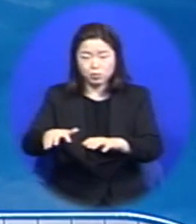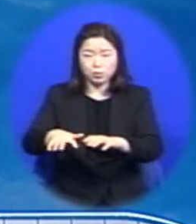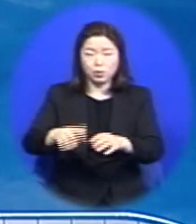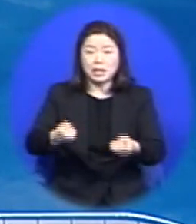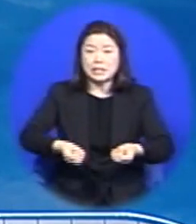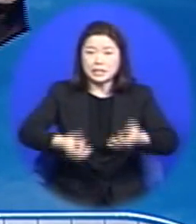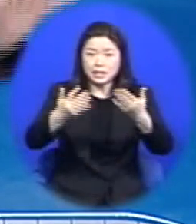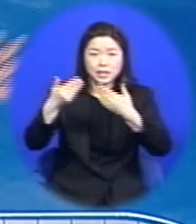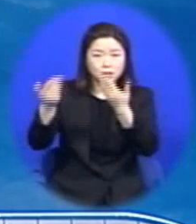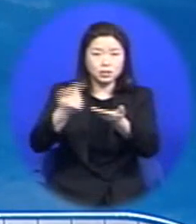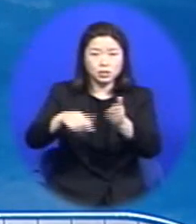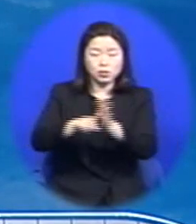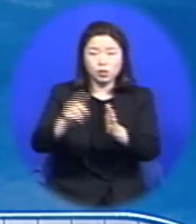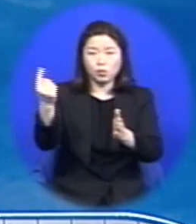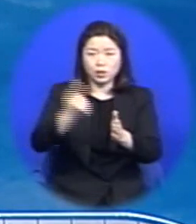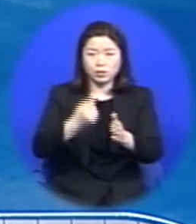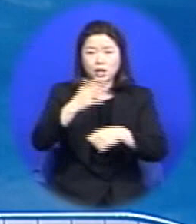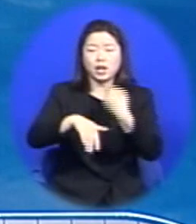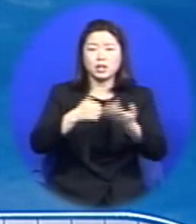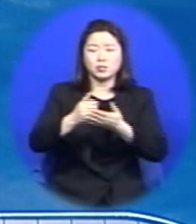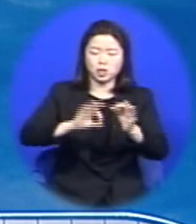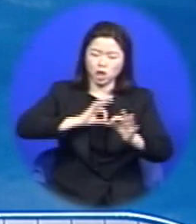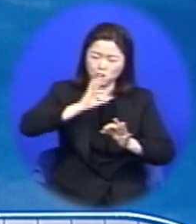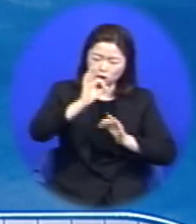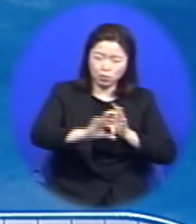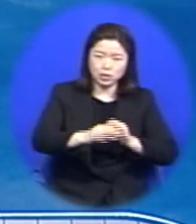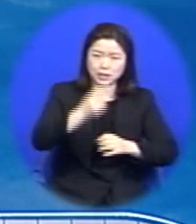하나님은 영원히 사울왕을 버려버렸습니다.